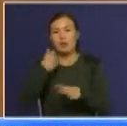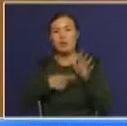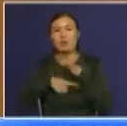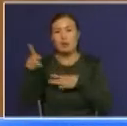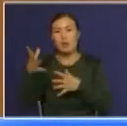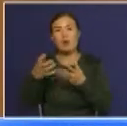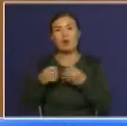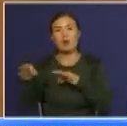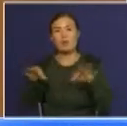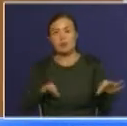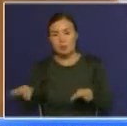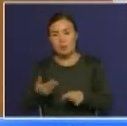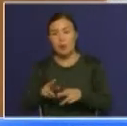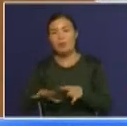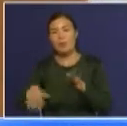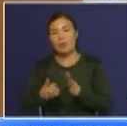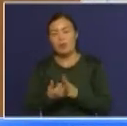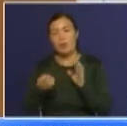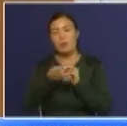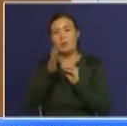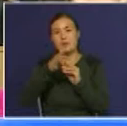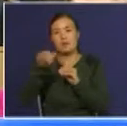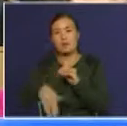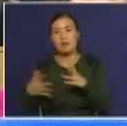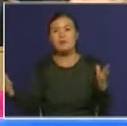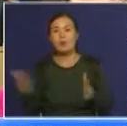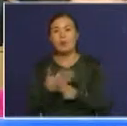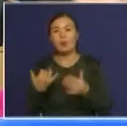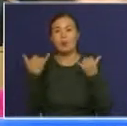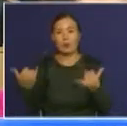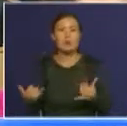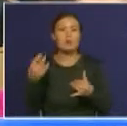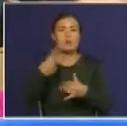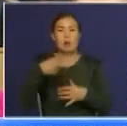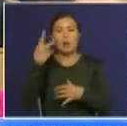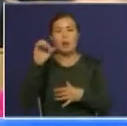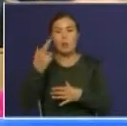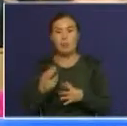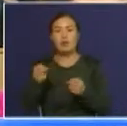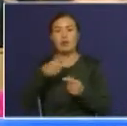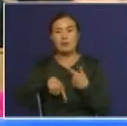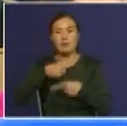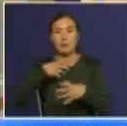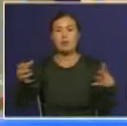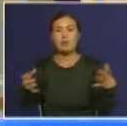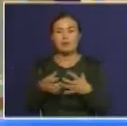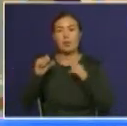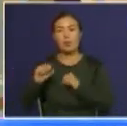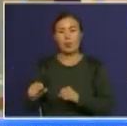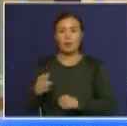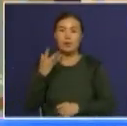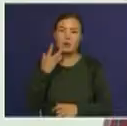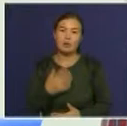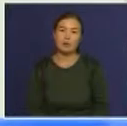алған жобаның арқасында осы уақытқа дейін 15 мыңнан аса тұрғынға көмек көрсетіліп, 21 әлеуметтік кәсіпкерлік нысанға қолдау көрсетілді.